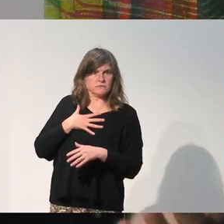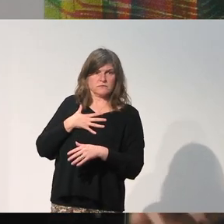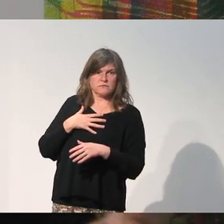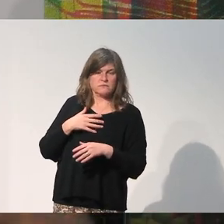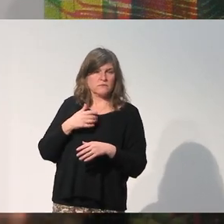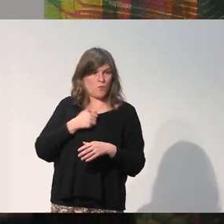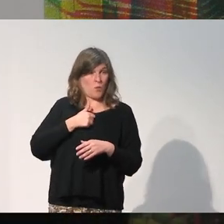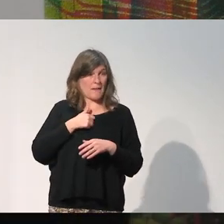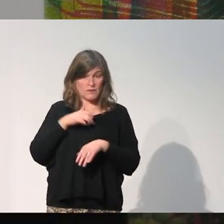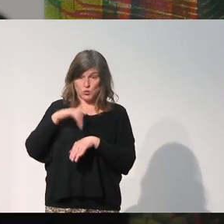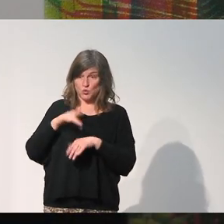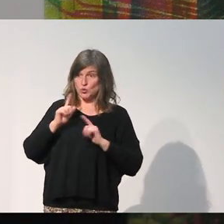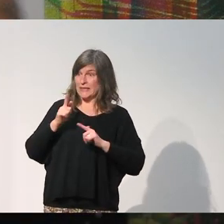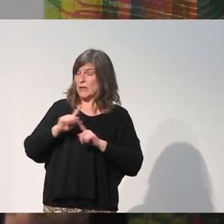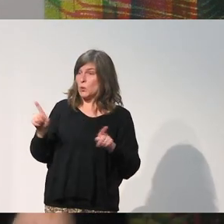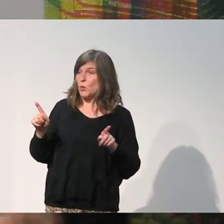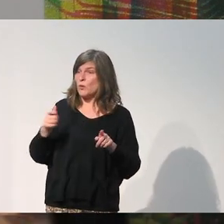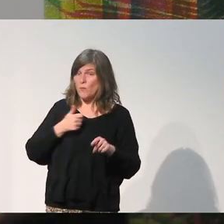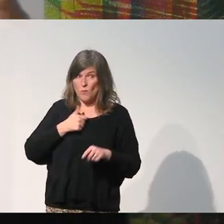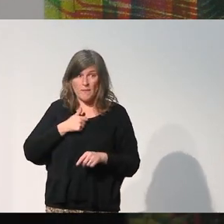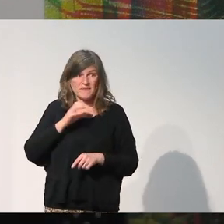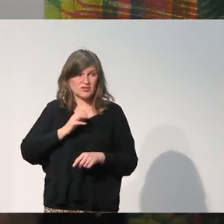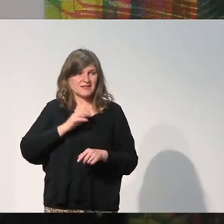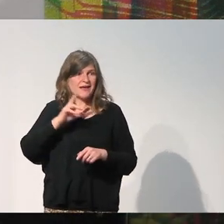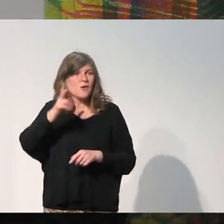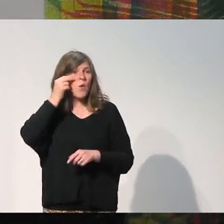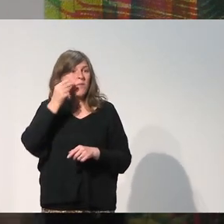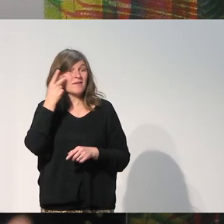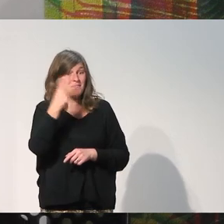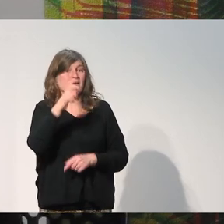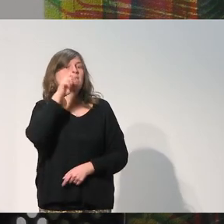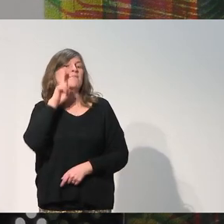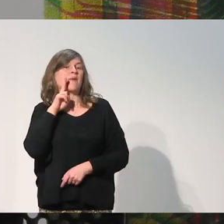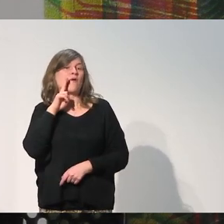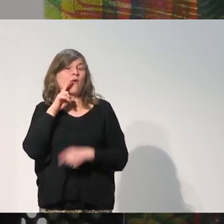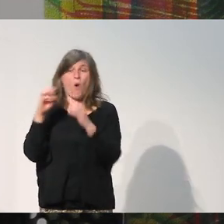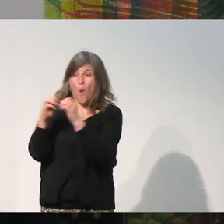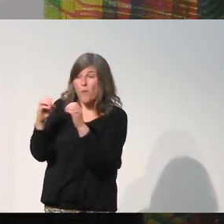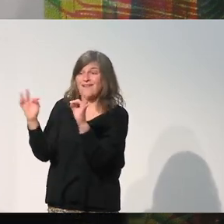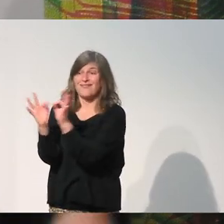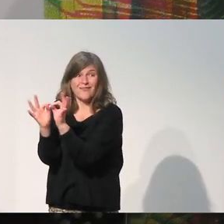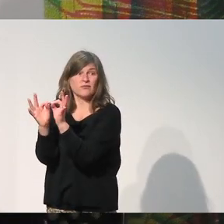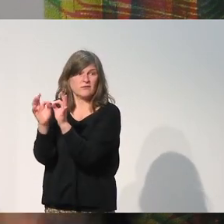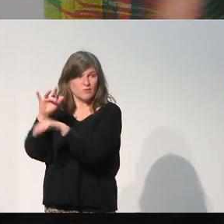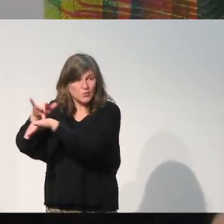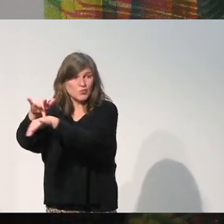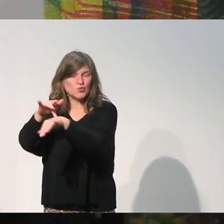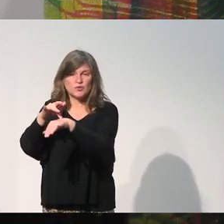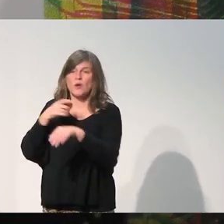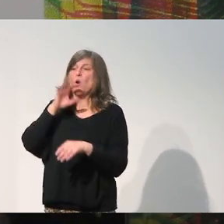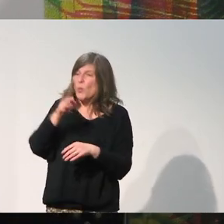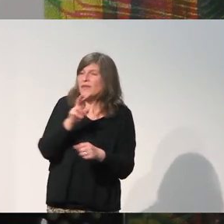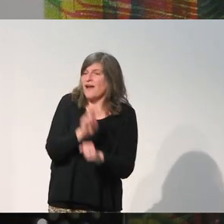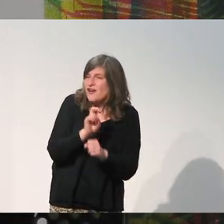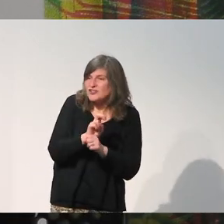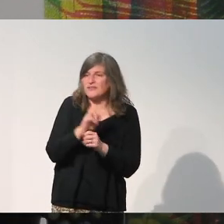ne l'ai pas vécu, cette guerre. Donc j'essaie de comprendre une guerre que mes parents ont vécue, que mes oncles et mes tantes ont vécue. Donc je me plonge dans les archives, je regarde les documentaires, je